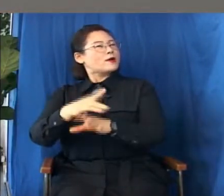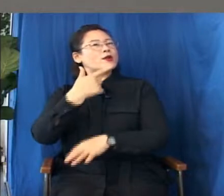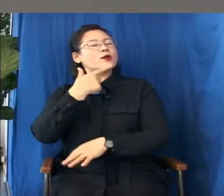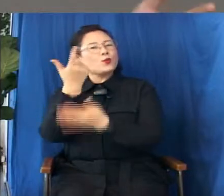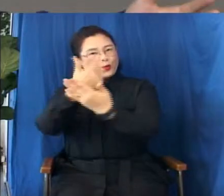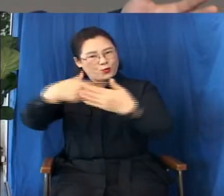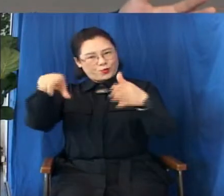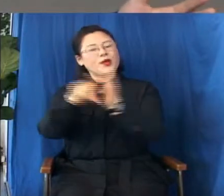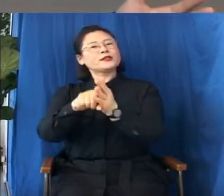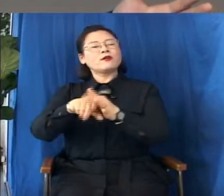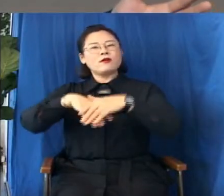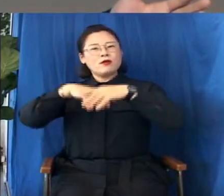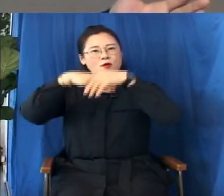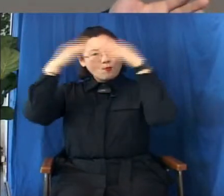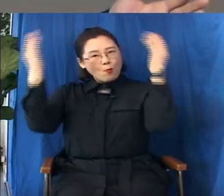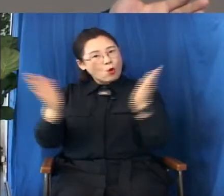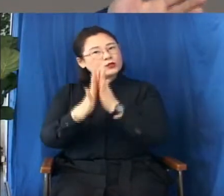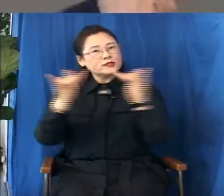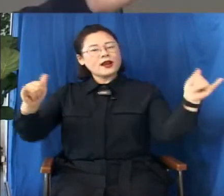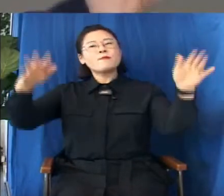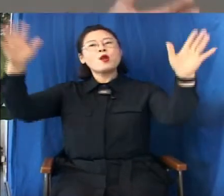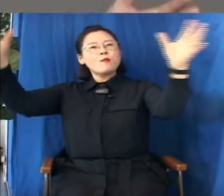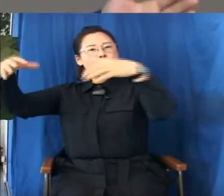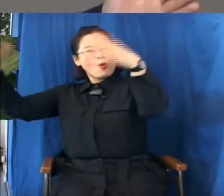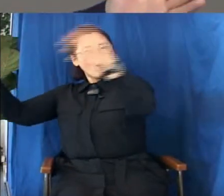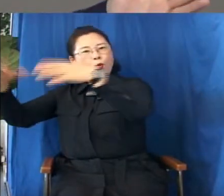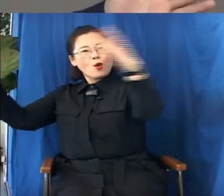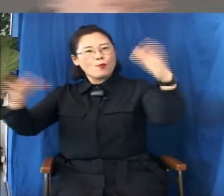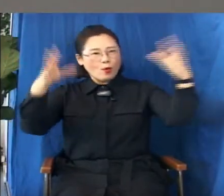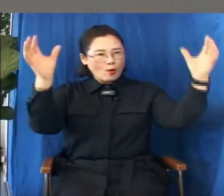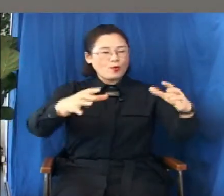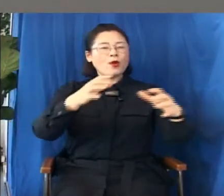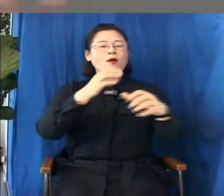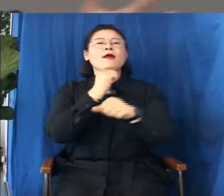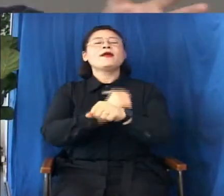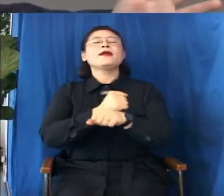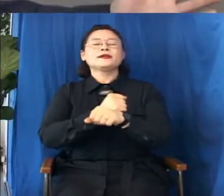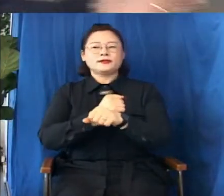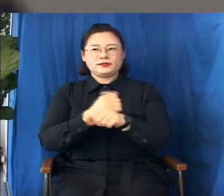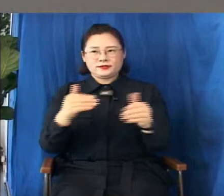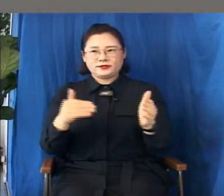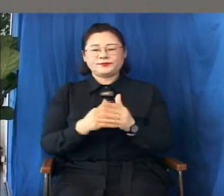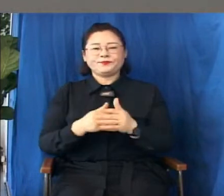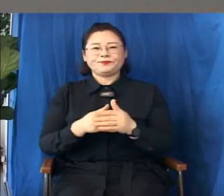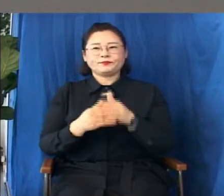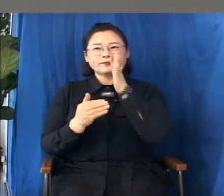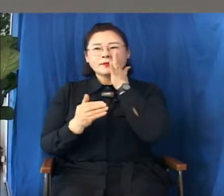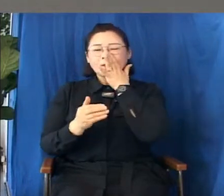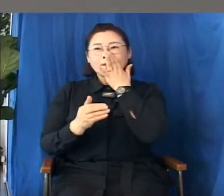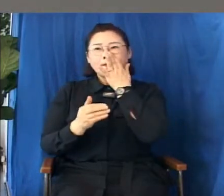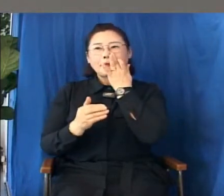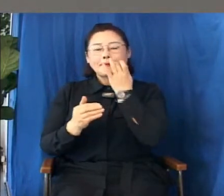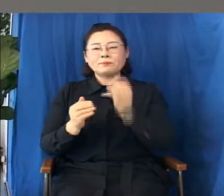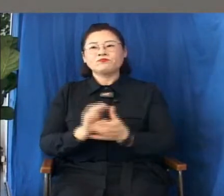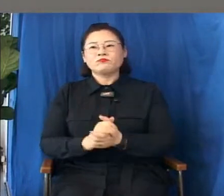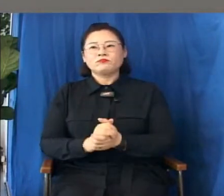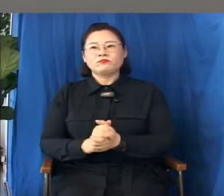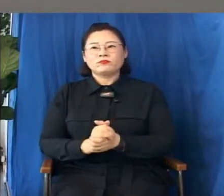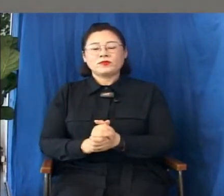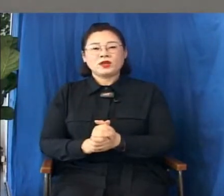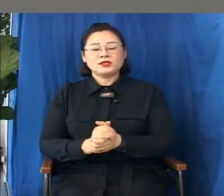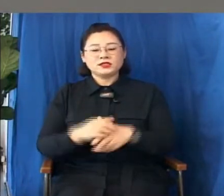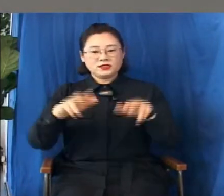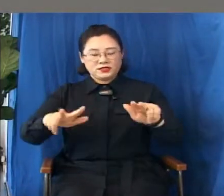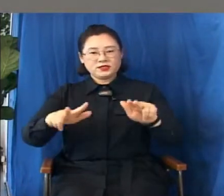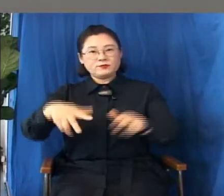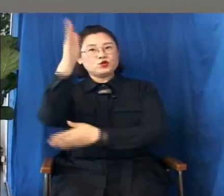아니라 이제 전체적으로 요즘 우리 식으로 얘기하면 국회를 소집한 거예요. 다 국회를 소집해놓고 모여서 그